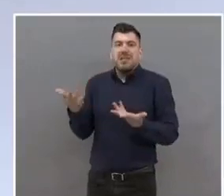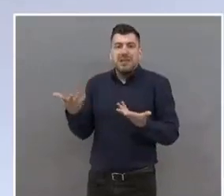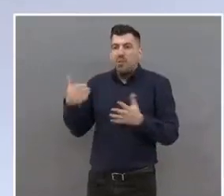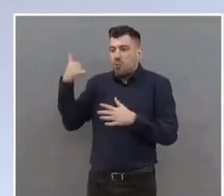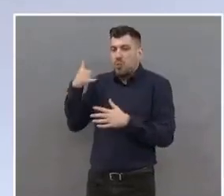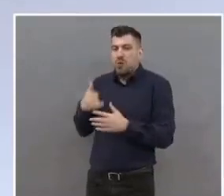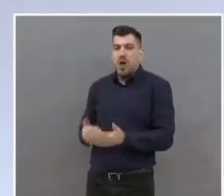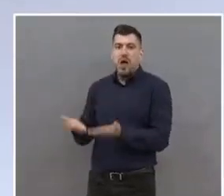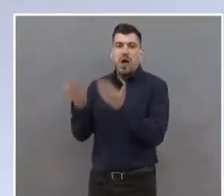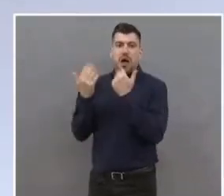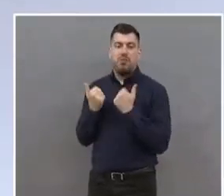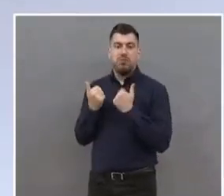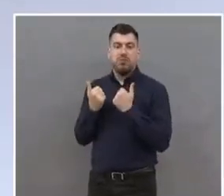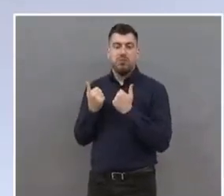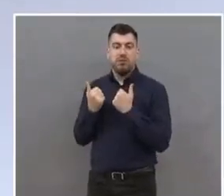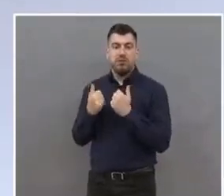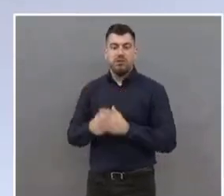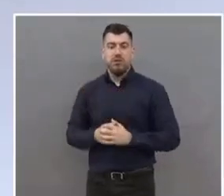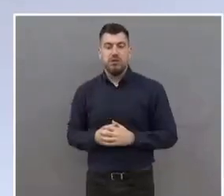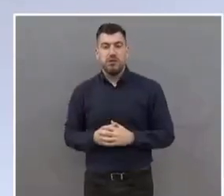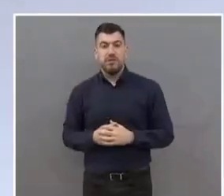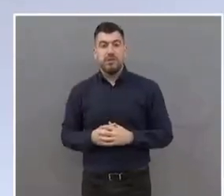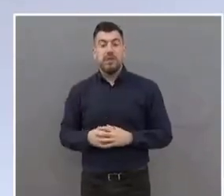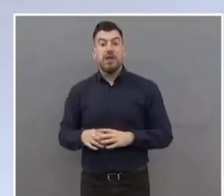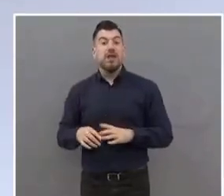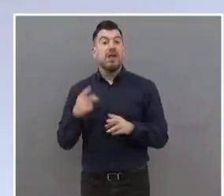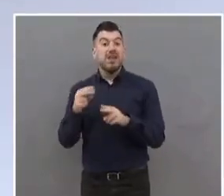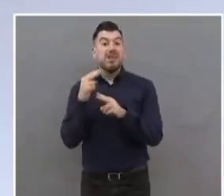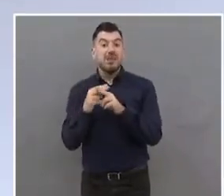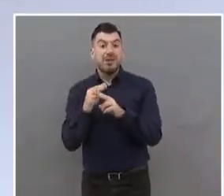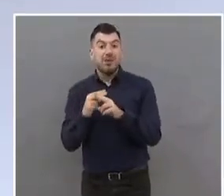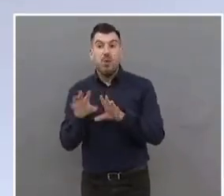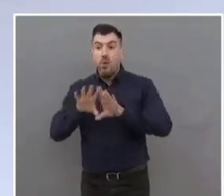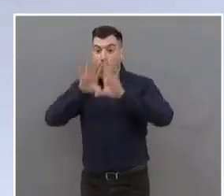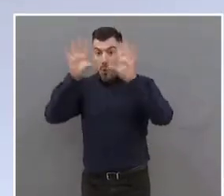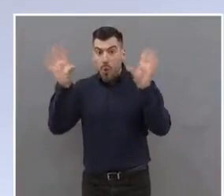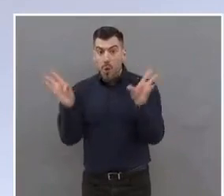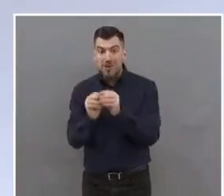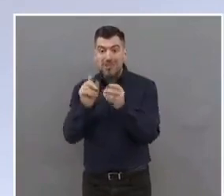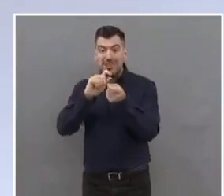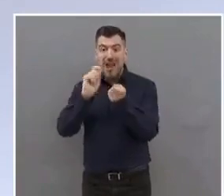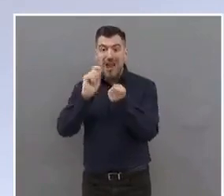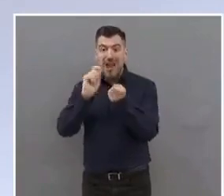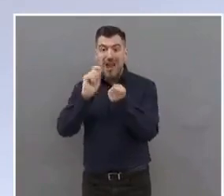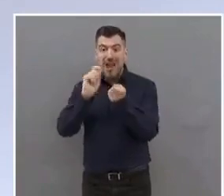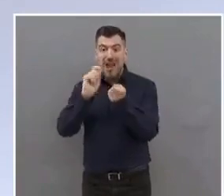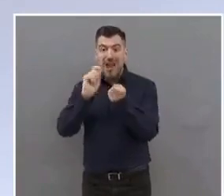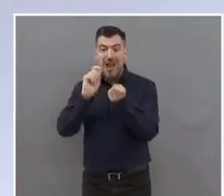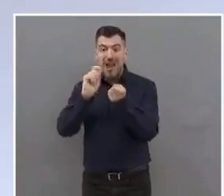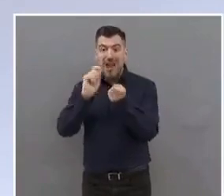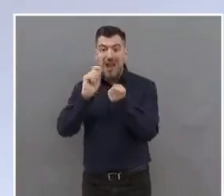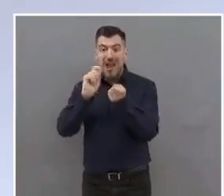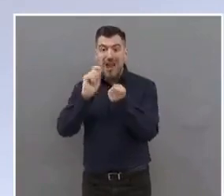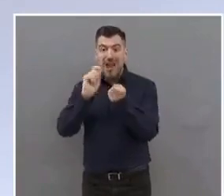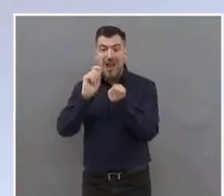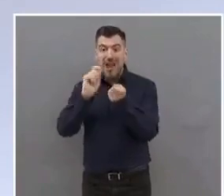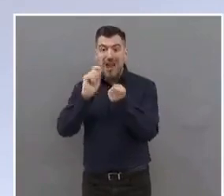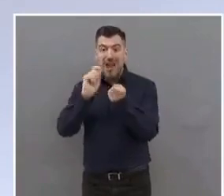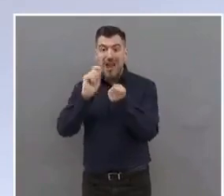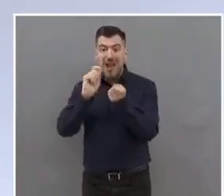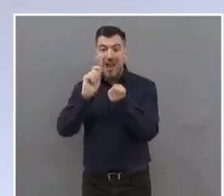Όμως είναι πολύ σημαντικό όλες αυτές οι παρεμβάσεις να μην χαθούν μέσα σε ένα επικοινωνιακό.